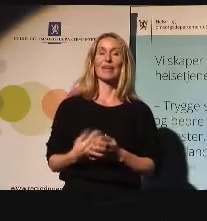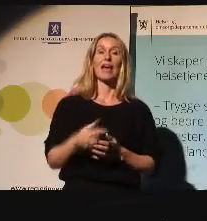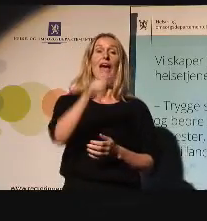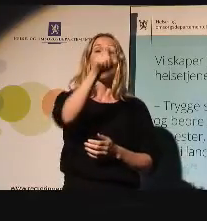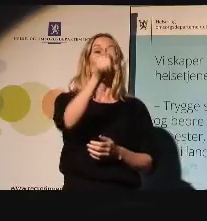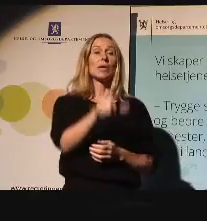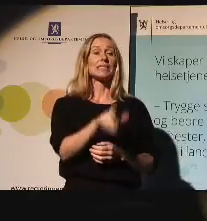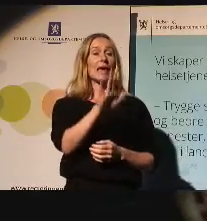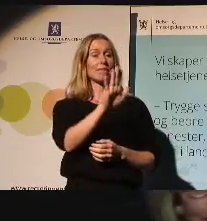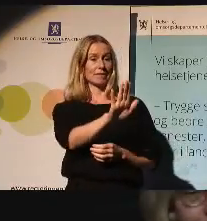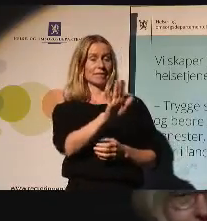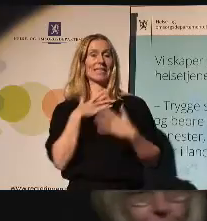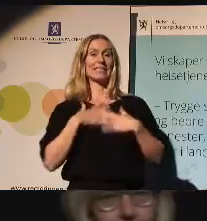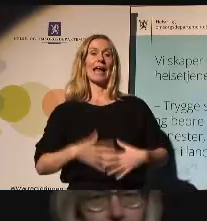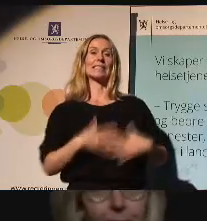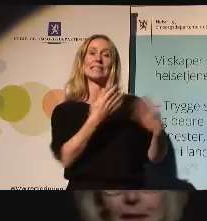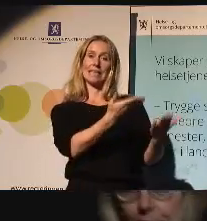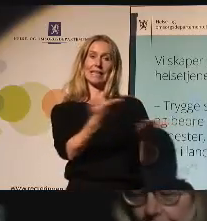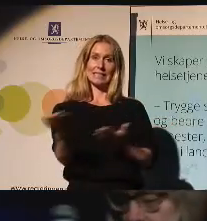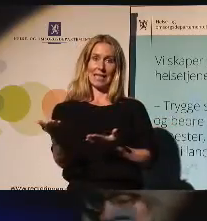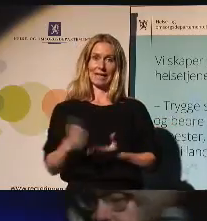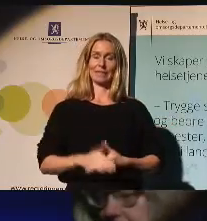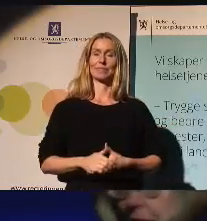Pasientens helsetjeneste.